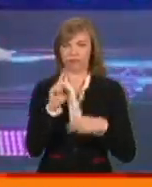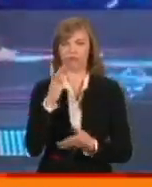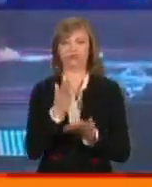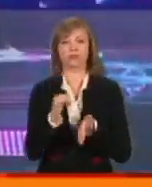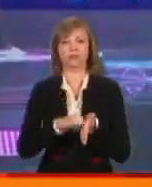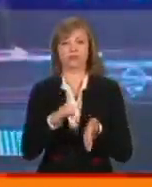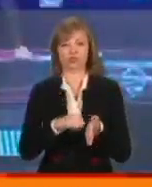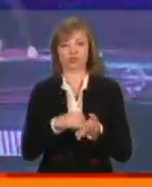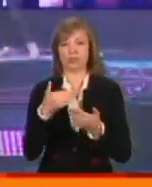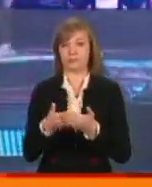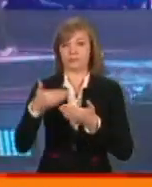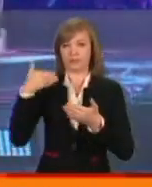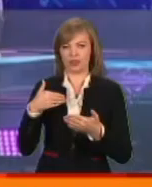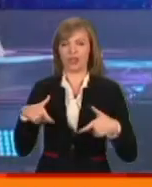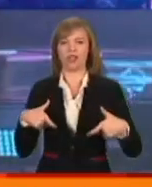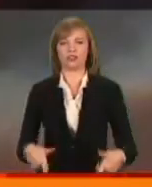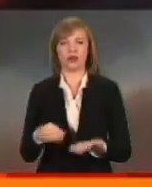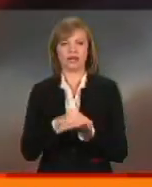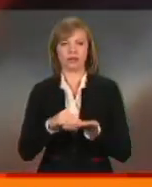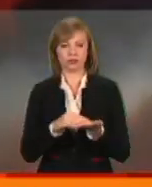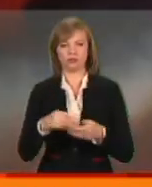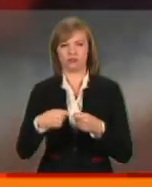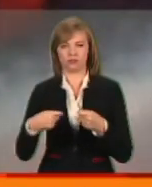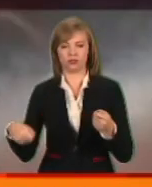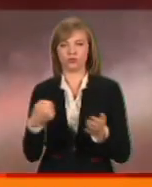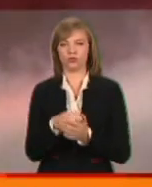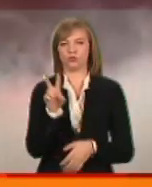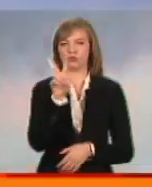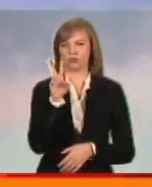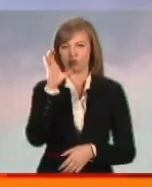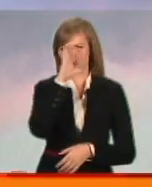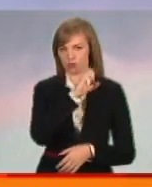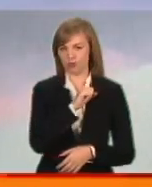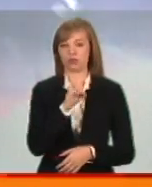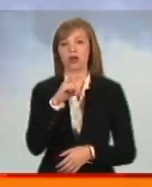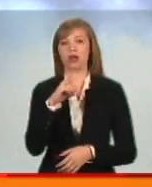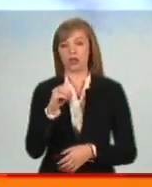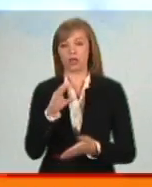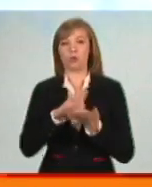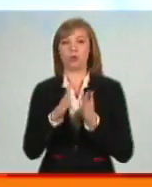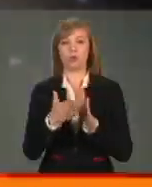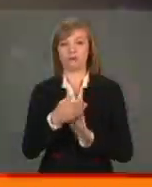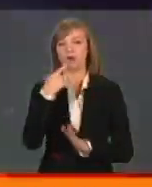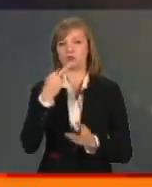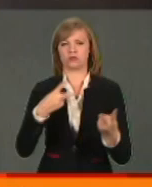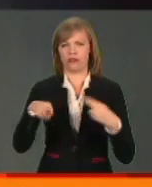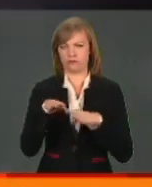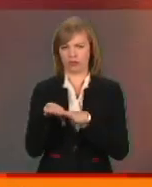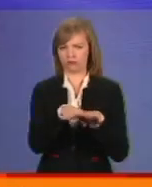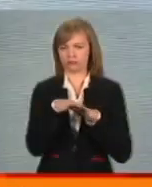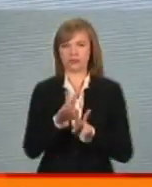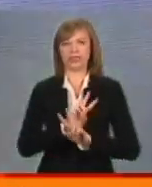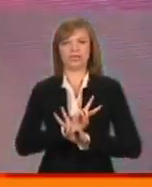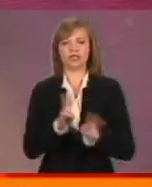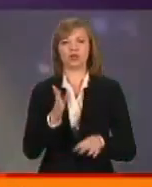є причина. Напередодні генеральна репетиція затяглася до другої ночі. Проте умови, кажуть, для всіх рівні,